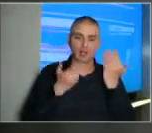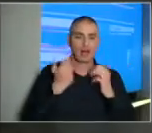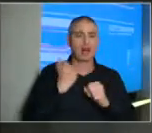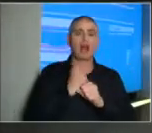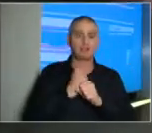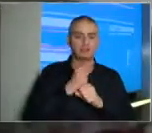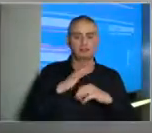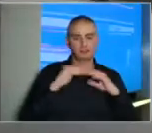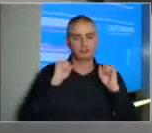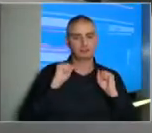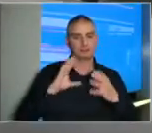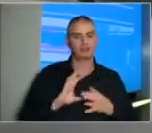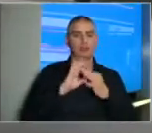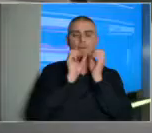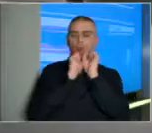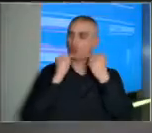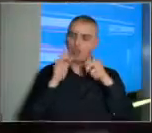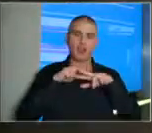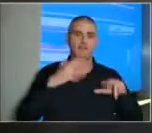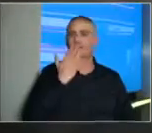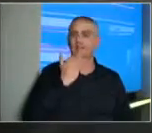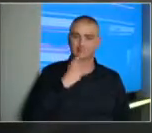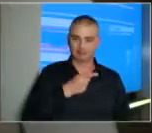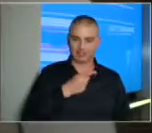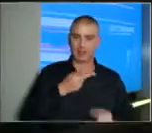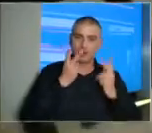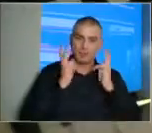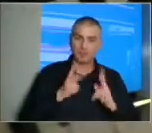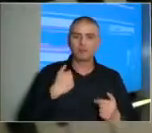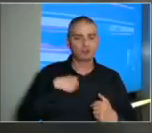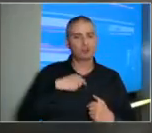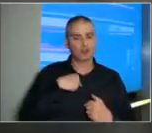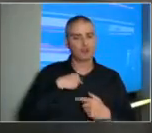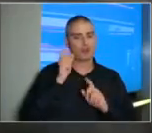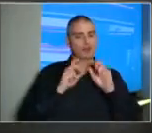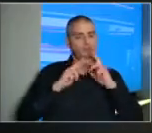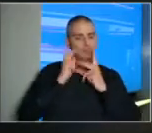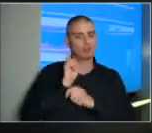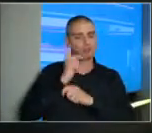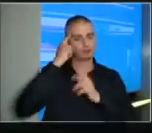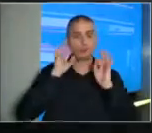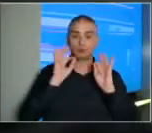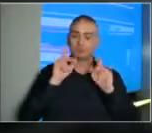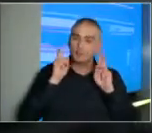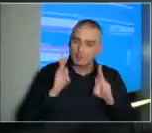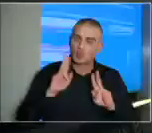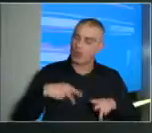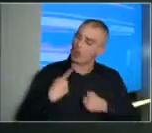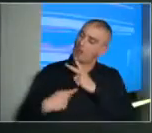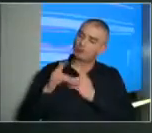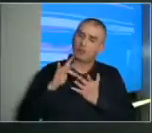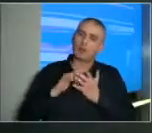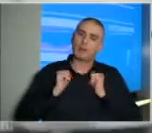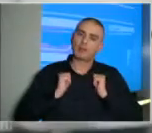לעשייה, הוא בסיס כזה שמחבר תורה לארץ ישראל, מה שמאפשר לנו, אני חושב, כאנשי ציבור, לשמור על שפיות. זה בדיוק היכולת לחזור אל